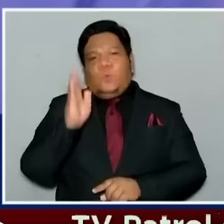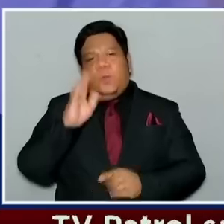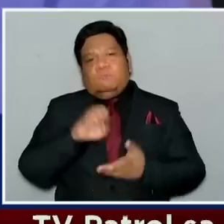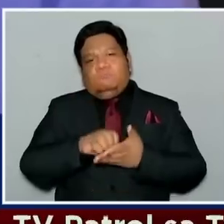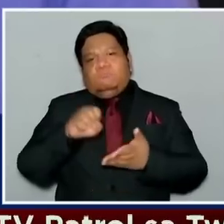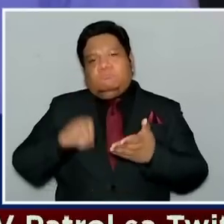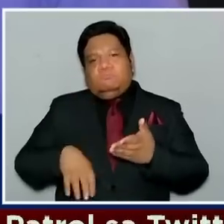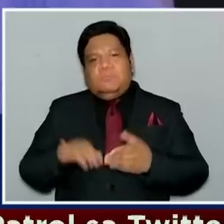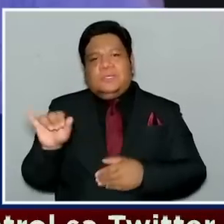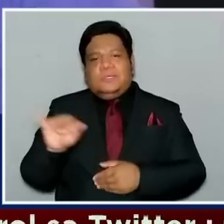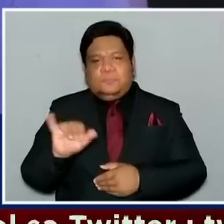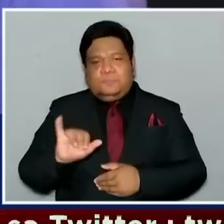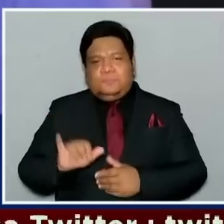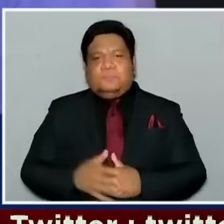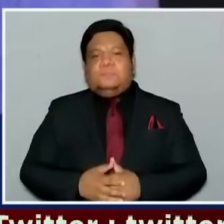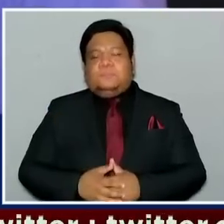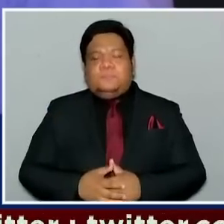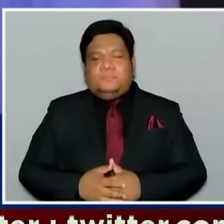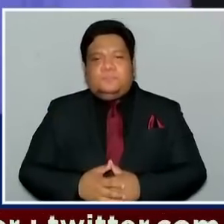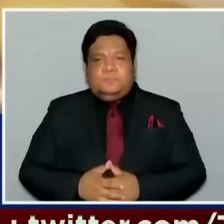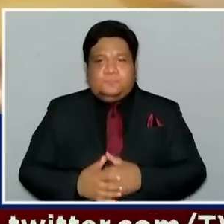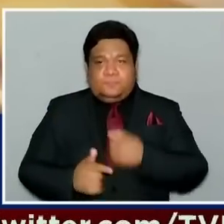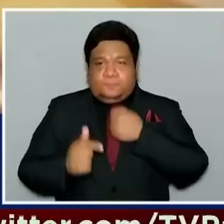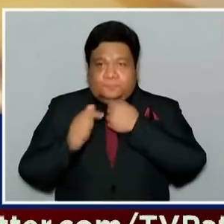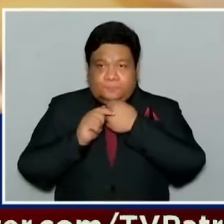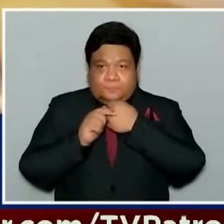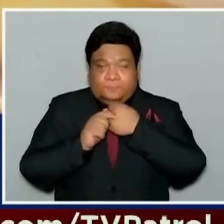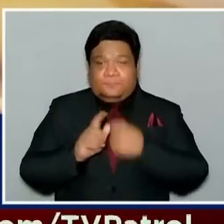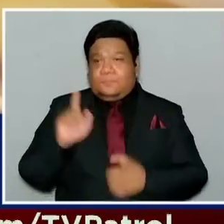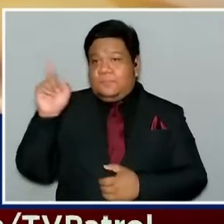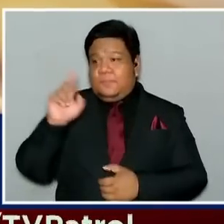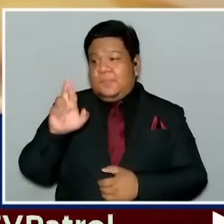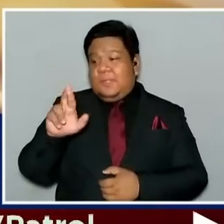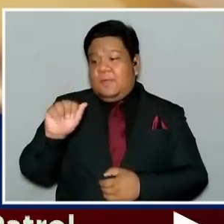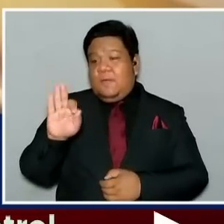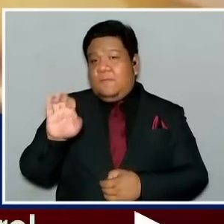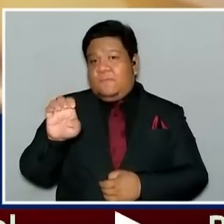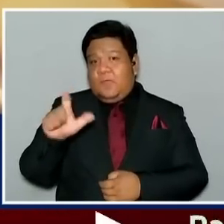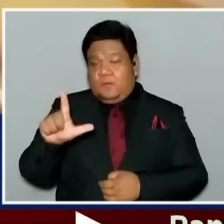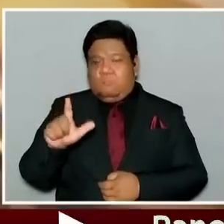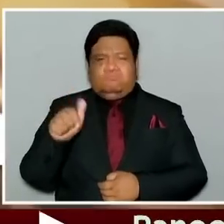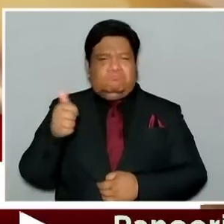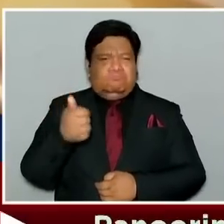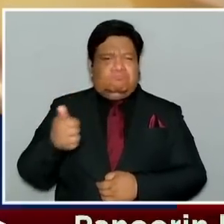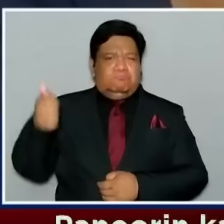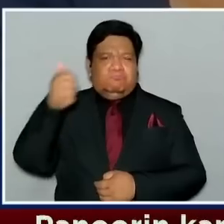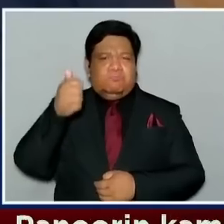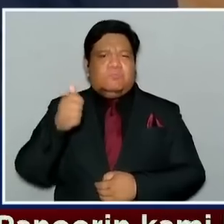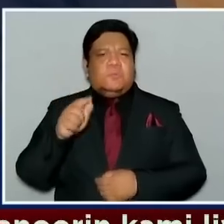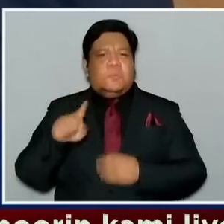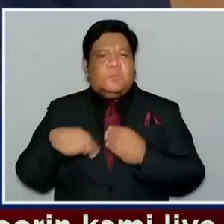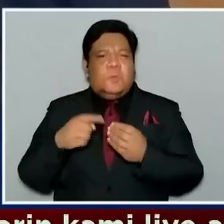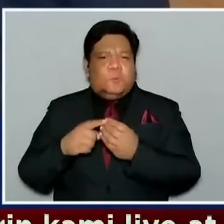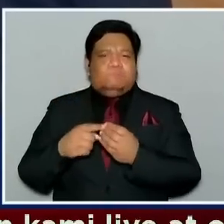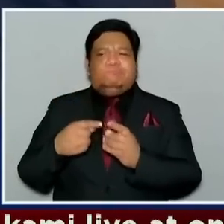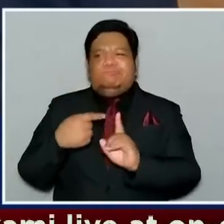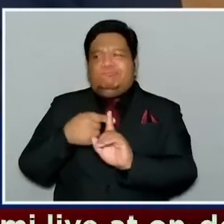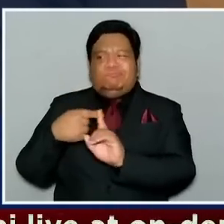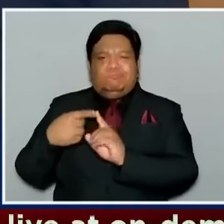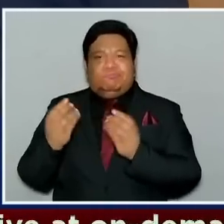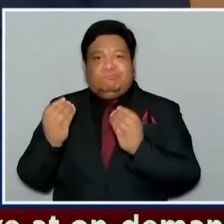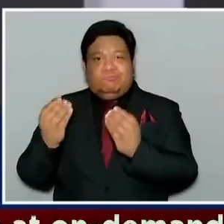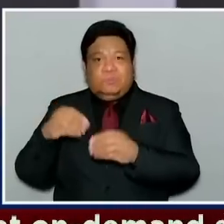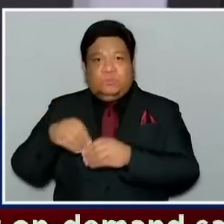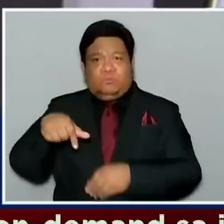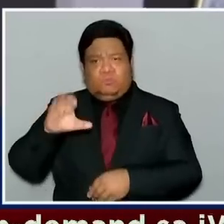din. Ayon kay Rafael Jose, CEO ng isang memorial chapel sa Quezon City, matagal na nilang